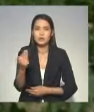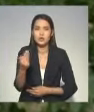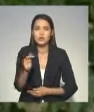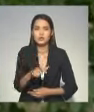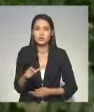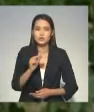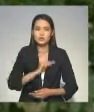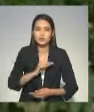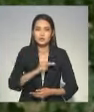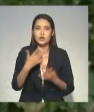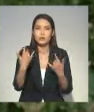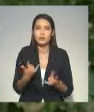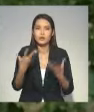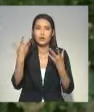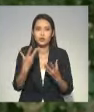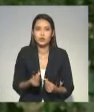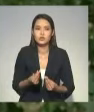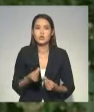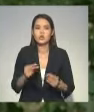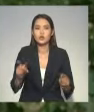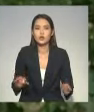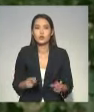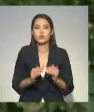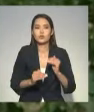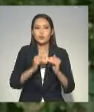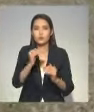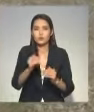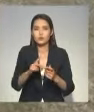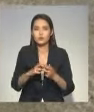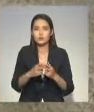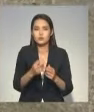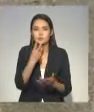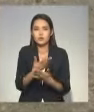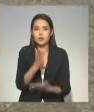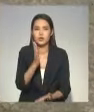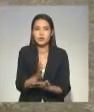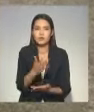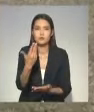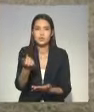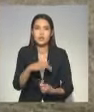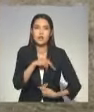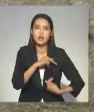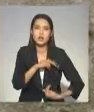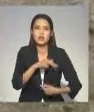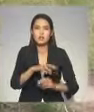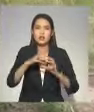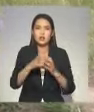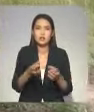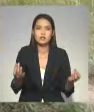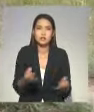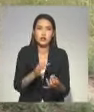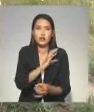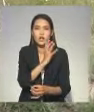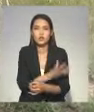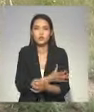орманшылардың. Енді бүгінгі таңда қазір 150-155 мыңға жетті. Алапат өрттің алдын алу үшін қызметкерлер қауіпсіздік шараларын күшейтіп,